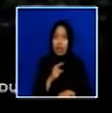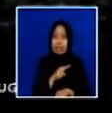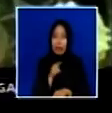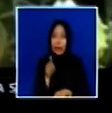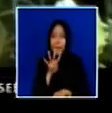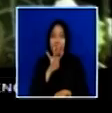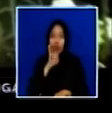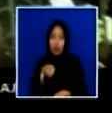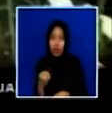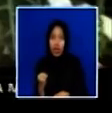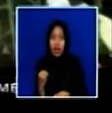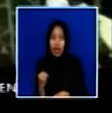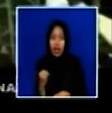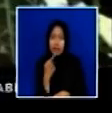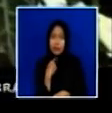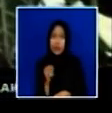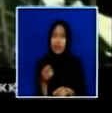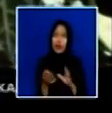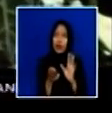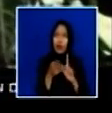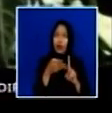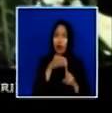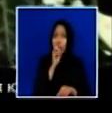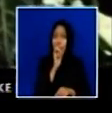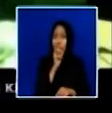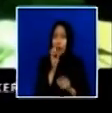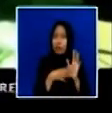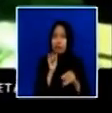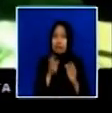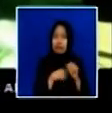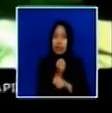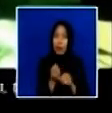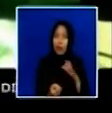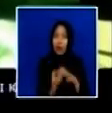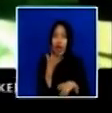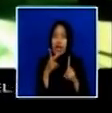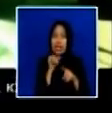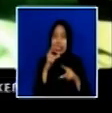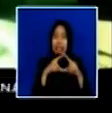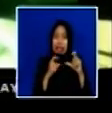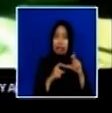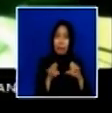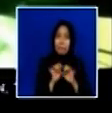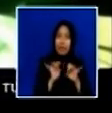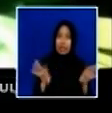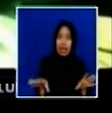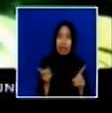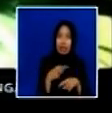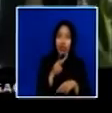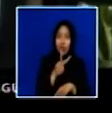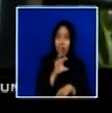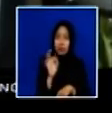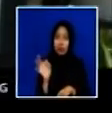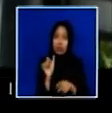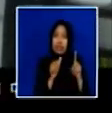rupiah menurutnya booming bunga hias saat ini berbeda dengan booming bunga hias tahun 2016 lalu kalau